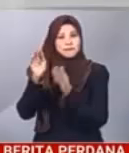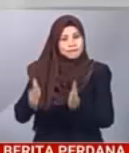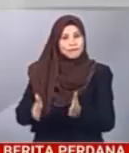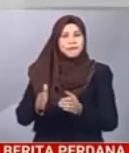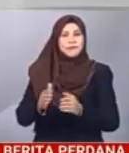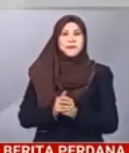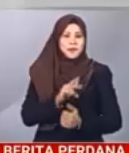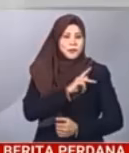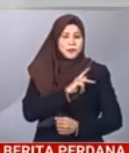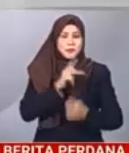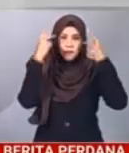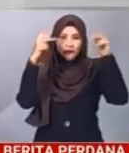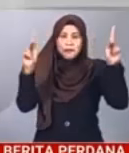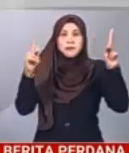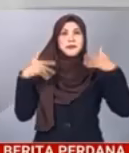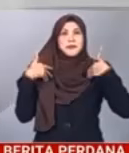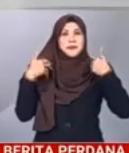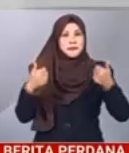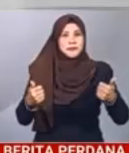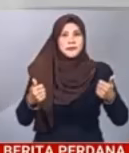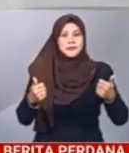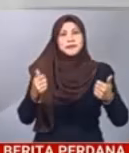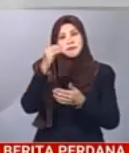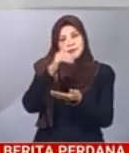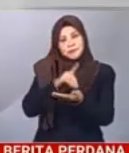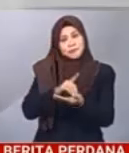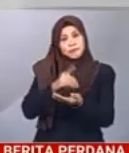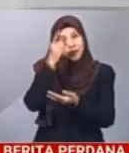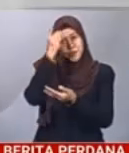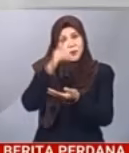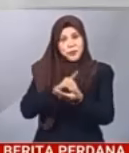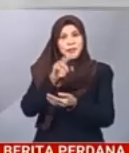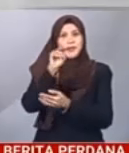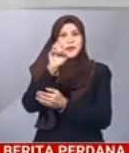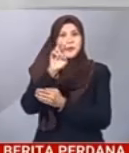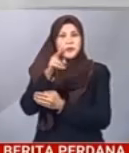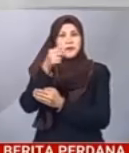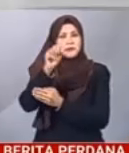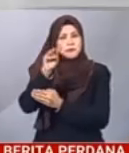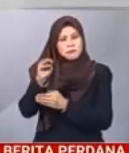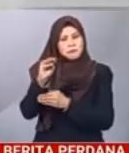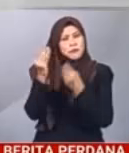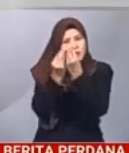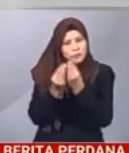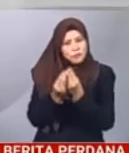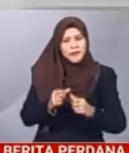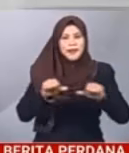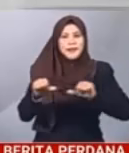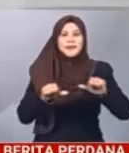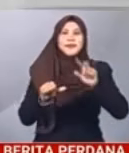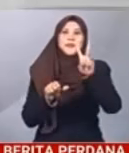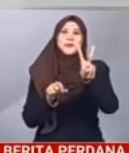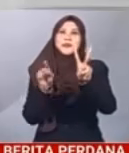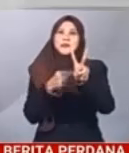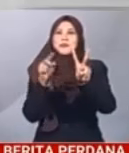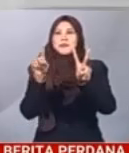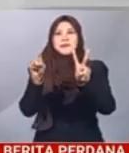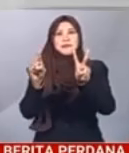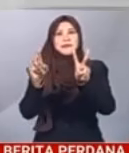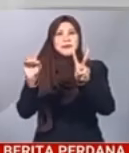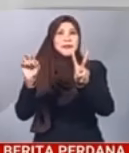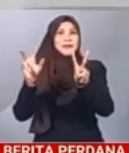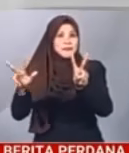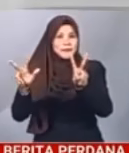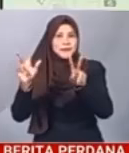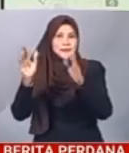ketua pengarah kesehatan Dato dataran nurhisam Abdullah memaklumkan jumlah Keisha aktif pula sebanyak 2103